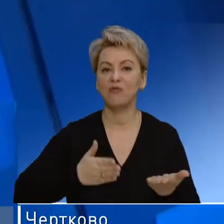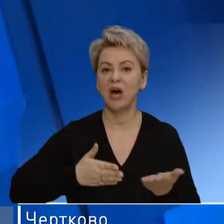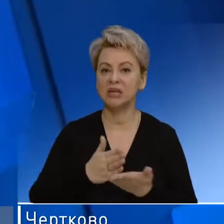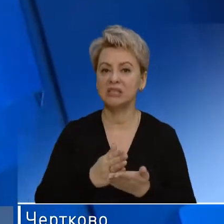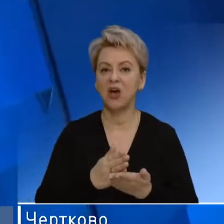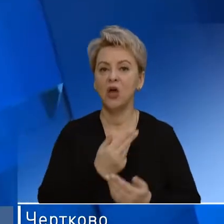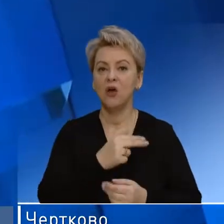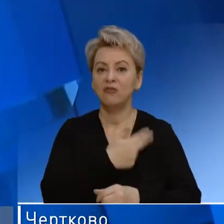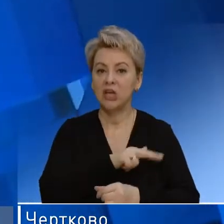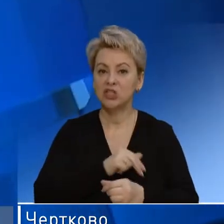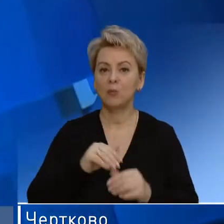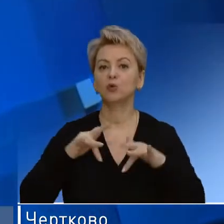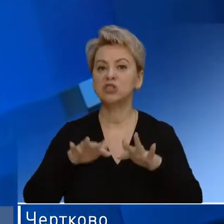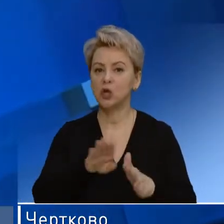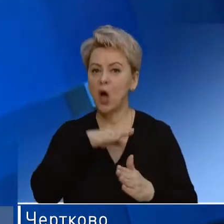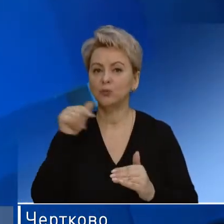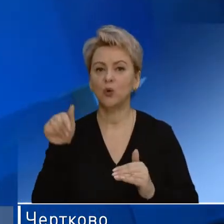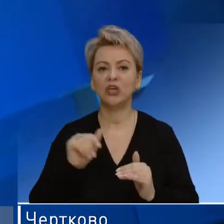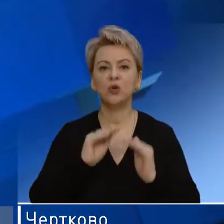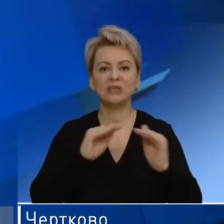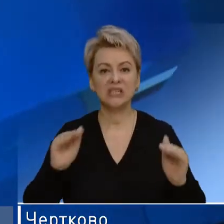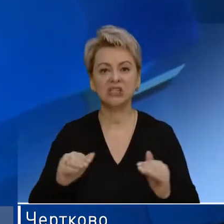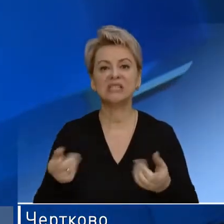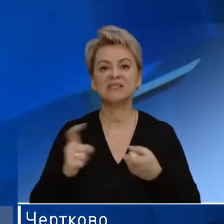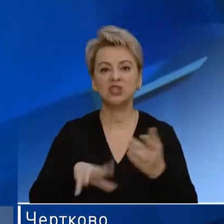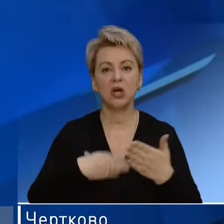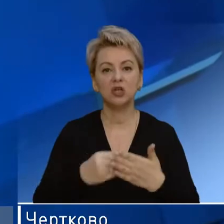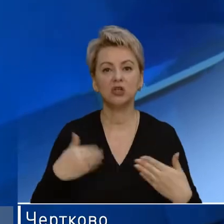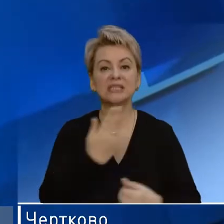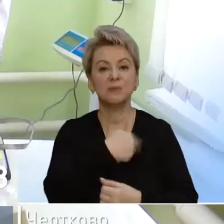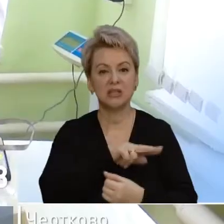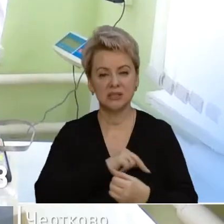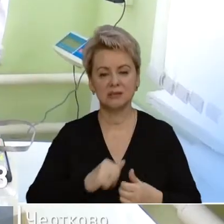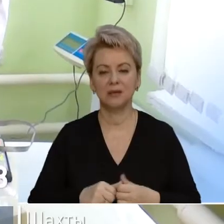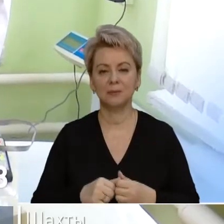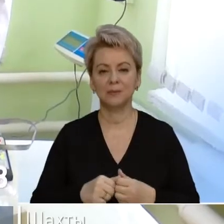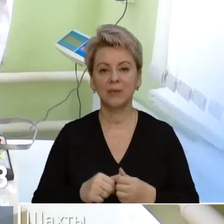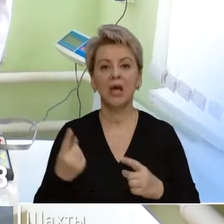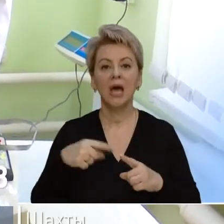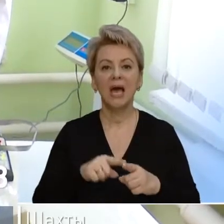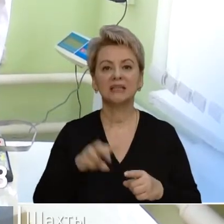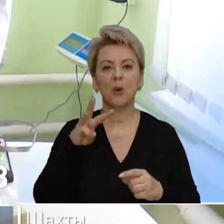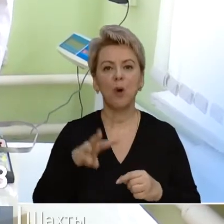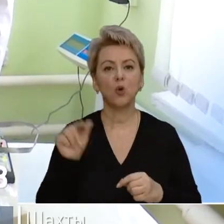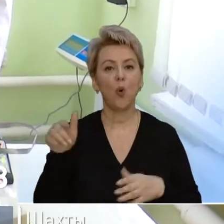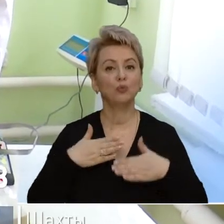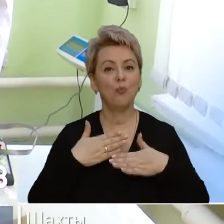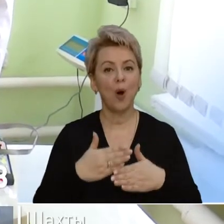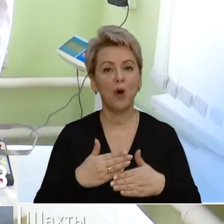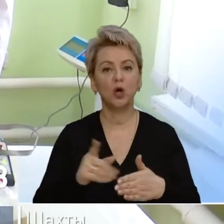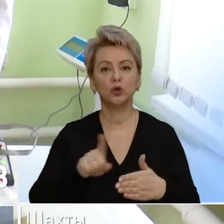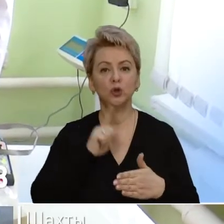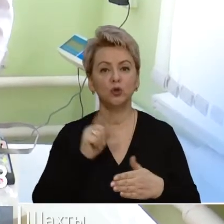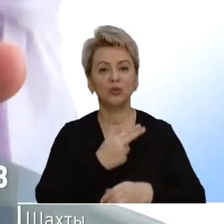профориентации фельдшерскому делу. А многие ее ученики связали свою жизнь с медициной. Это Максим. Он помогает